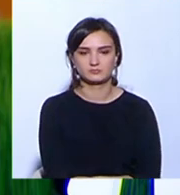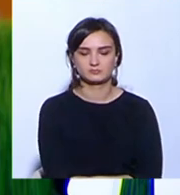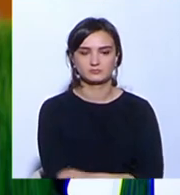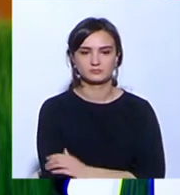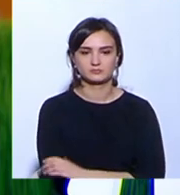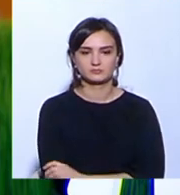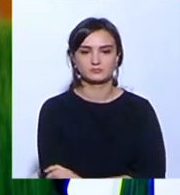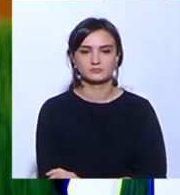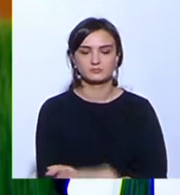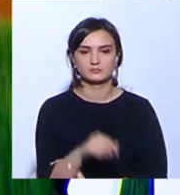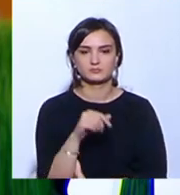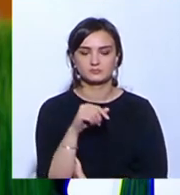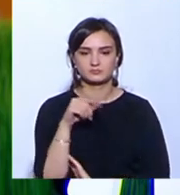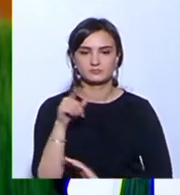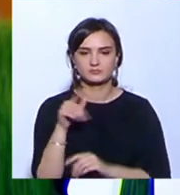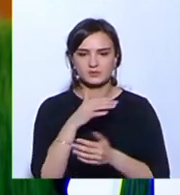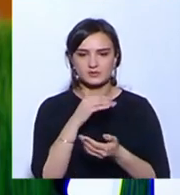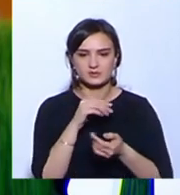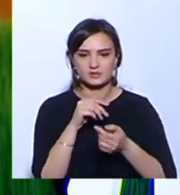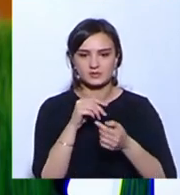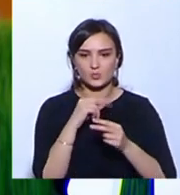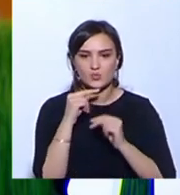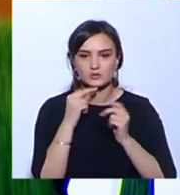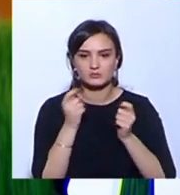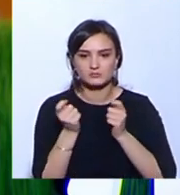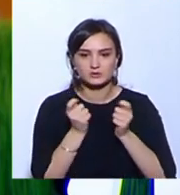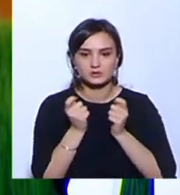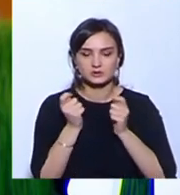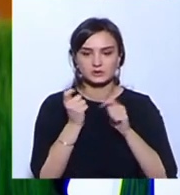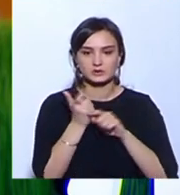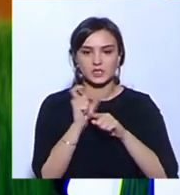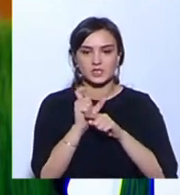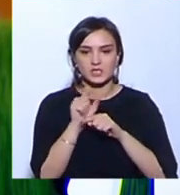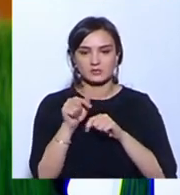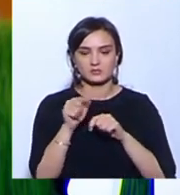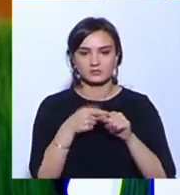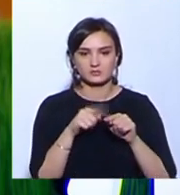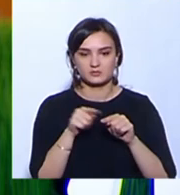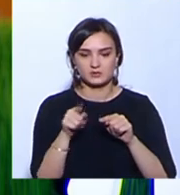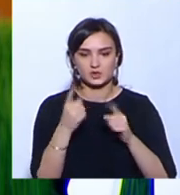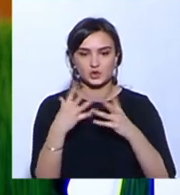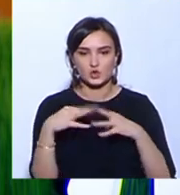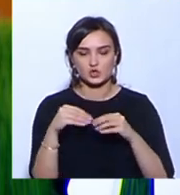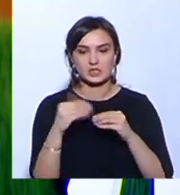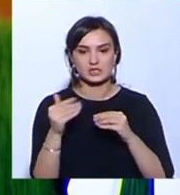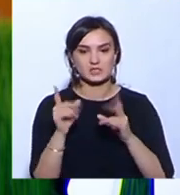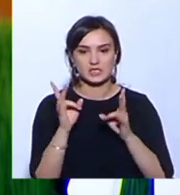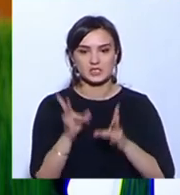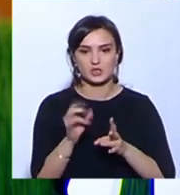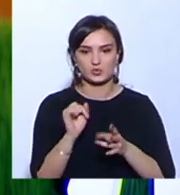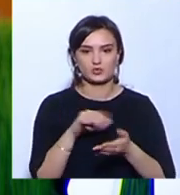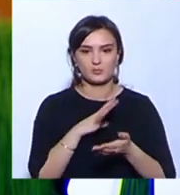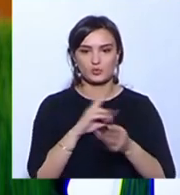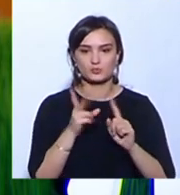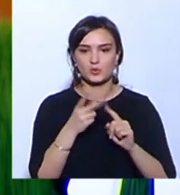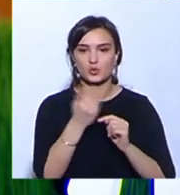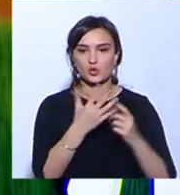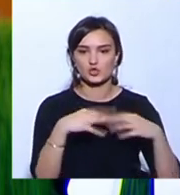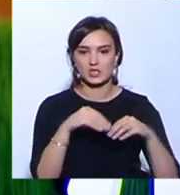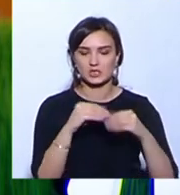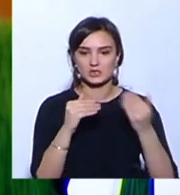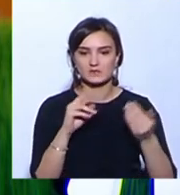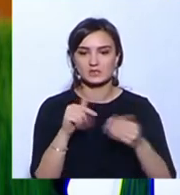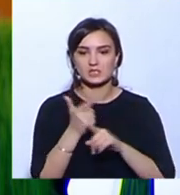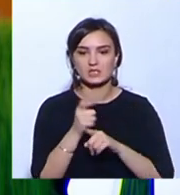წინდახედულება, რომელიც ხშირ შემთხვევაში გადაჭარბებულია და შეიძლება ასეთი წინდახედულება ერთი ოჯახისა საზიანო აღმოჩნდეს მეორე ოჯახისათვის.